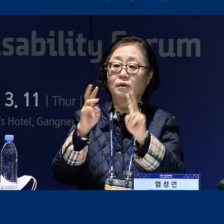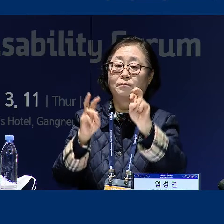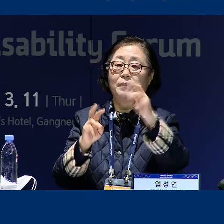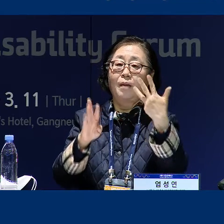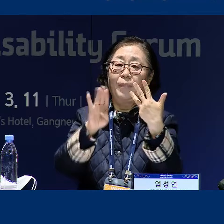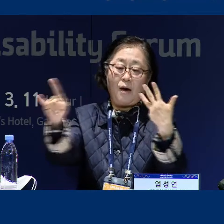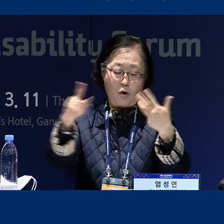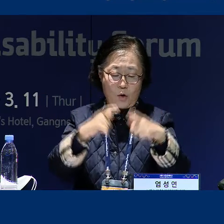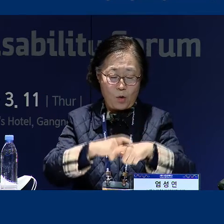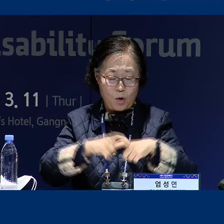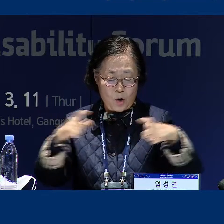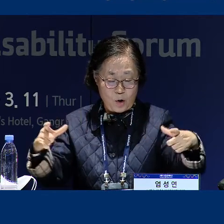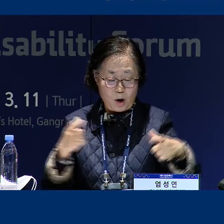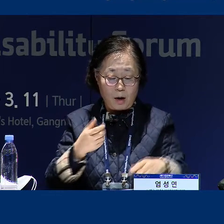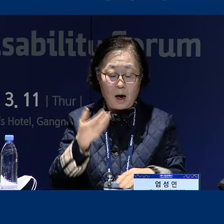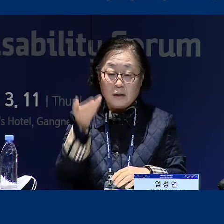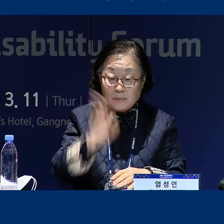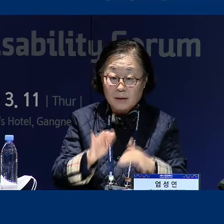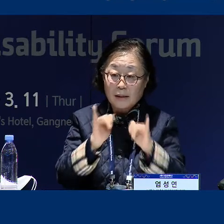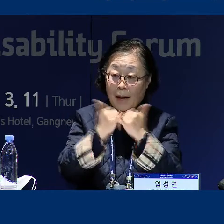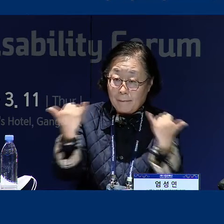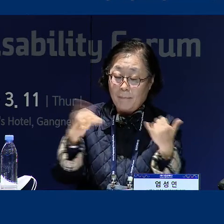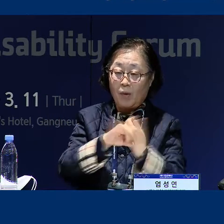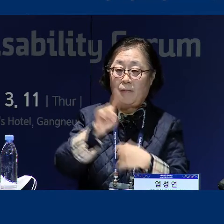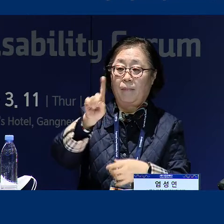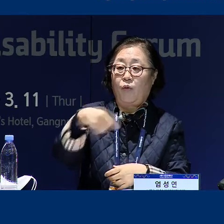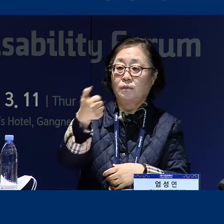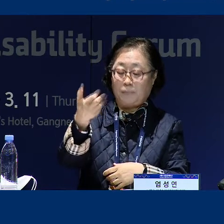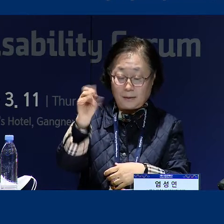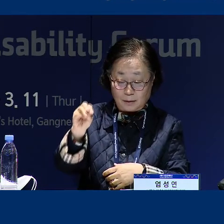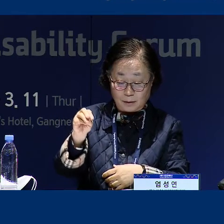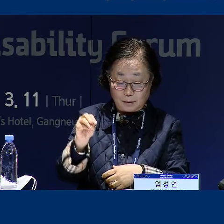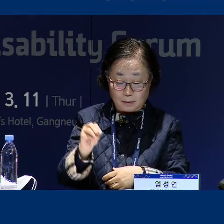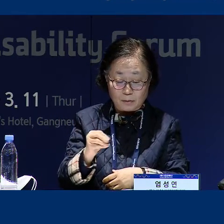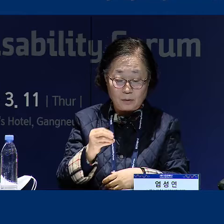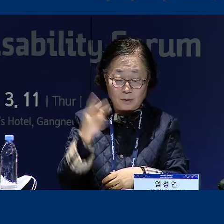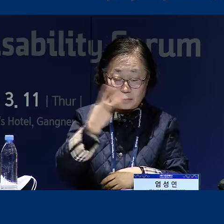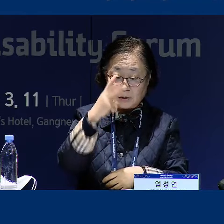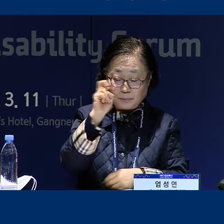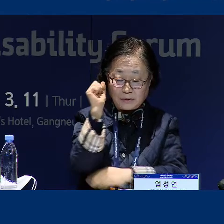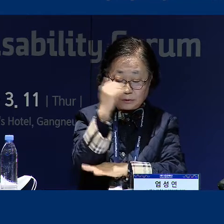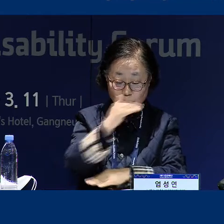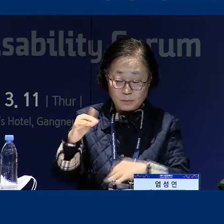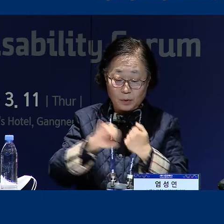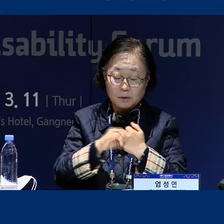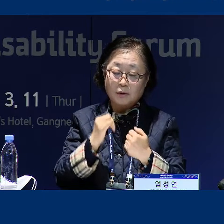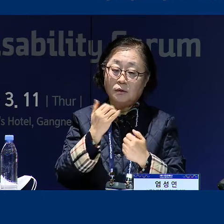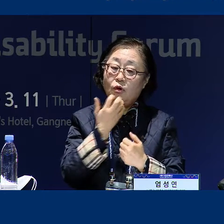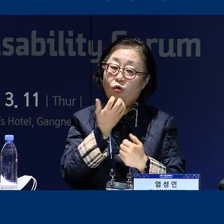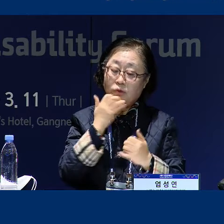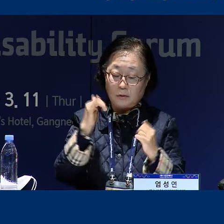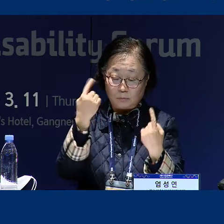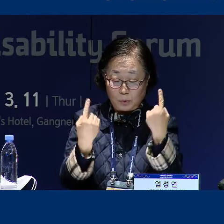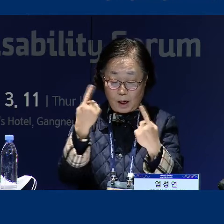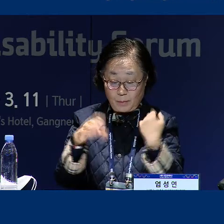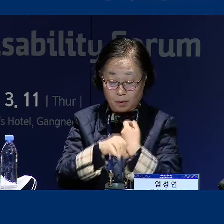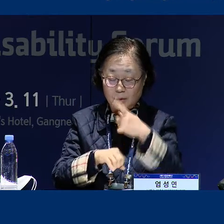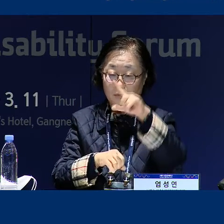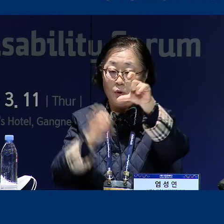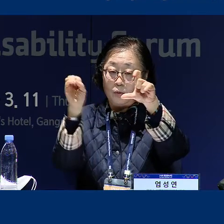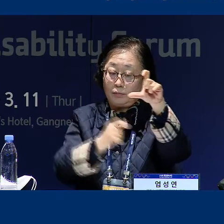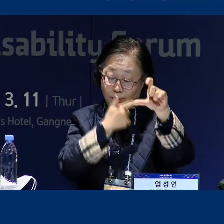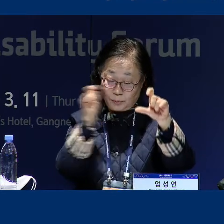이루어져 있습니다. 면적은 서울의 28배에 달하는 16,800여 제곱킬로미터이지만